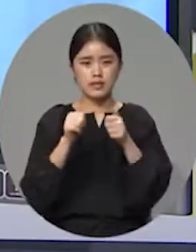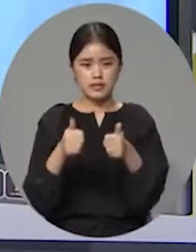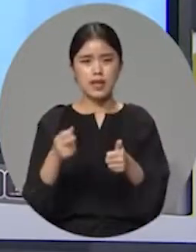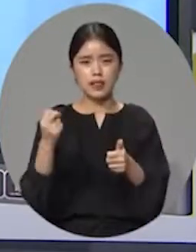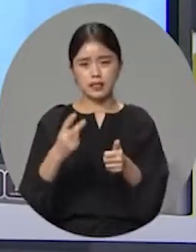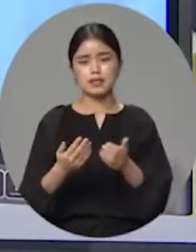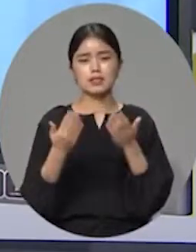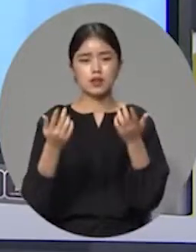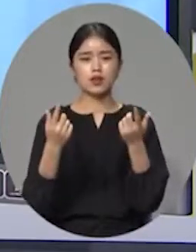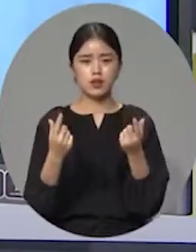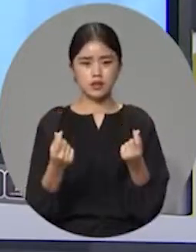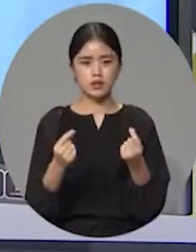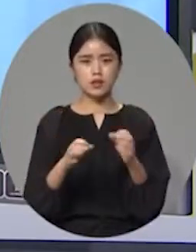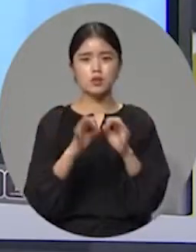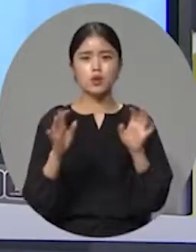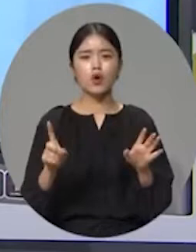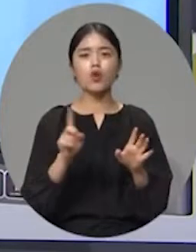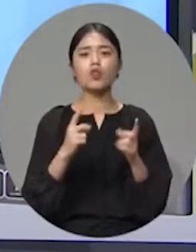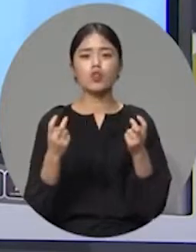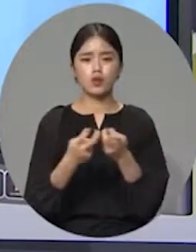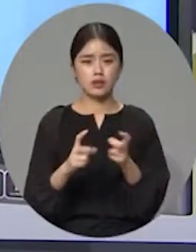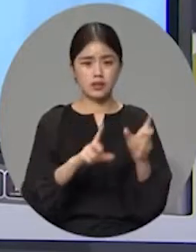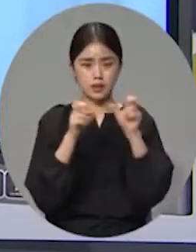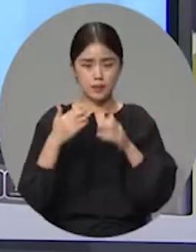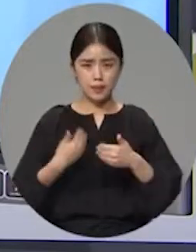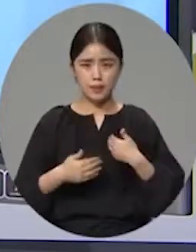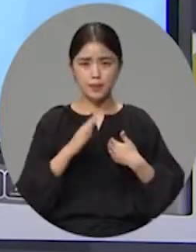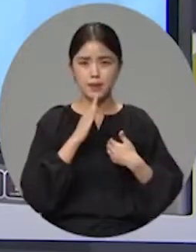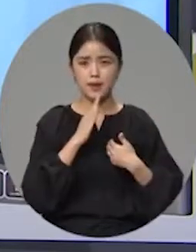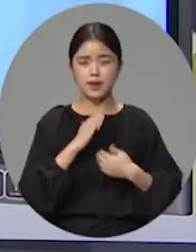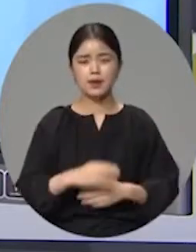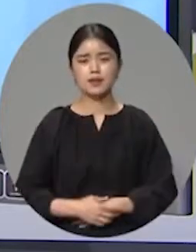하시는 건데 그동안 어떻게 지내셨습니까? 바쁘게 지내시죠? 네.